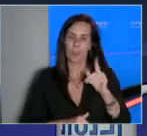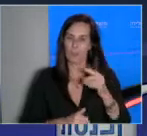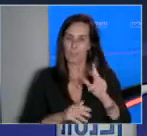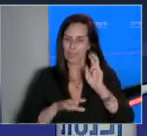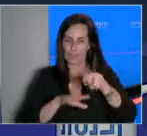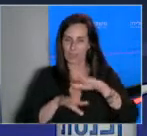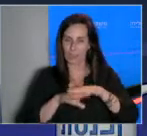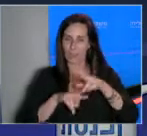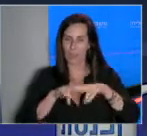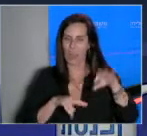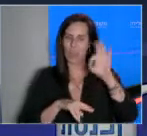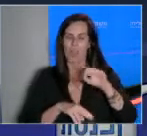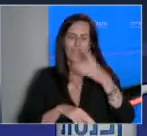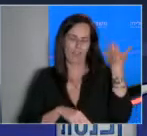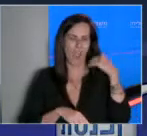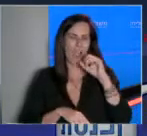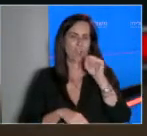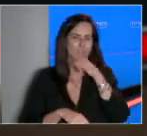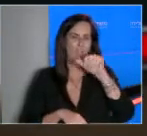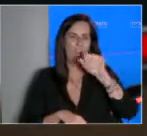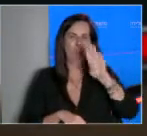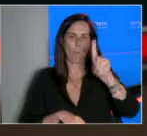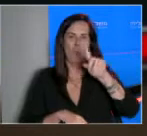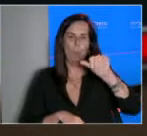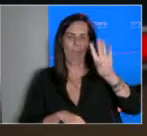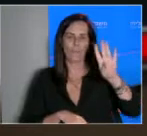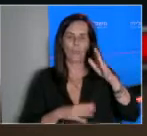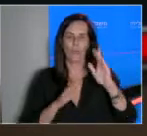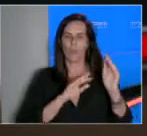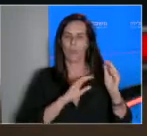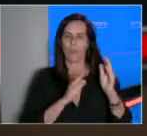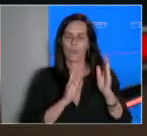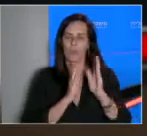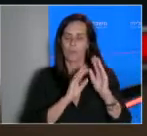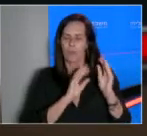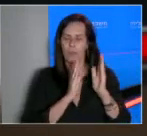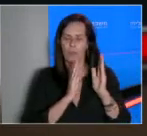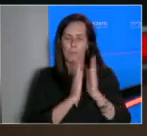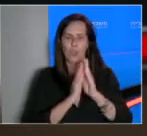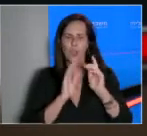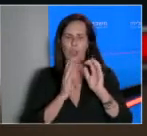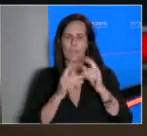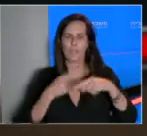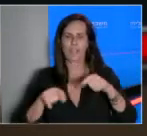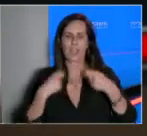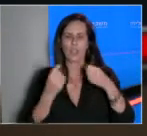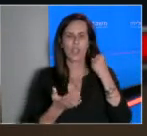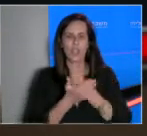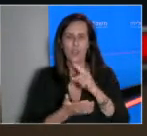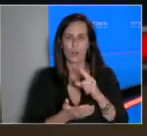כרגע לתפקיד, נשאר עדיין אבואב, שדאג להעביר עכשיו בקשה מוועדת החינוך,